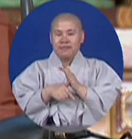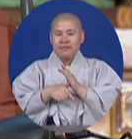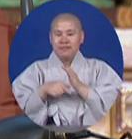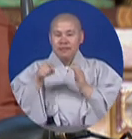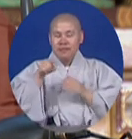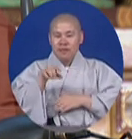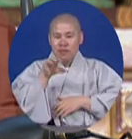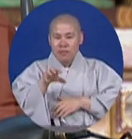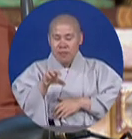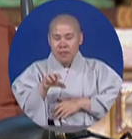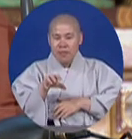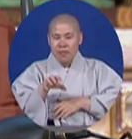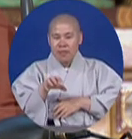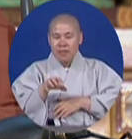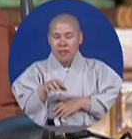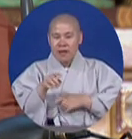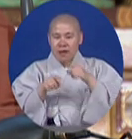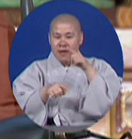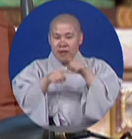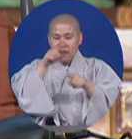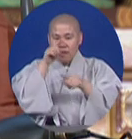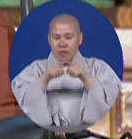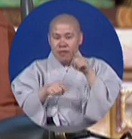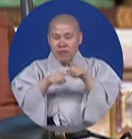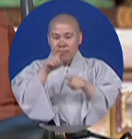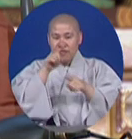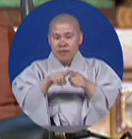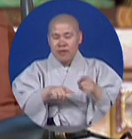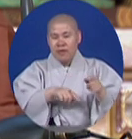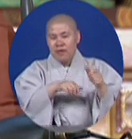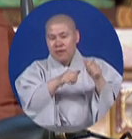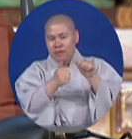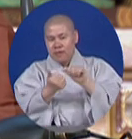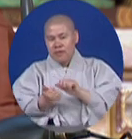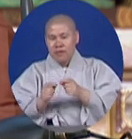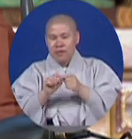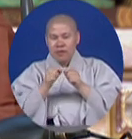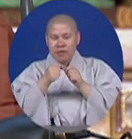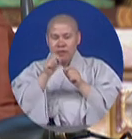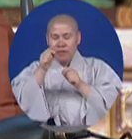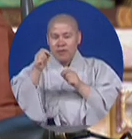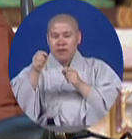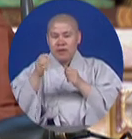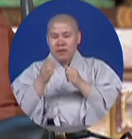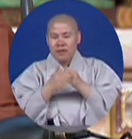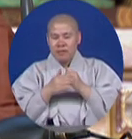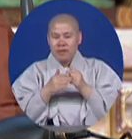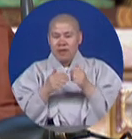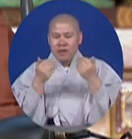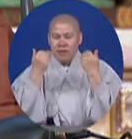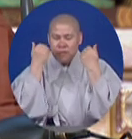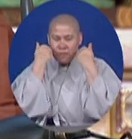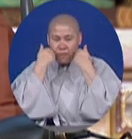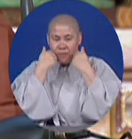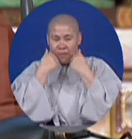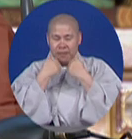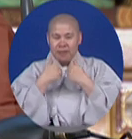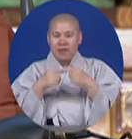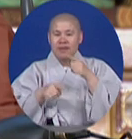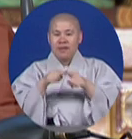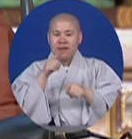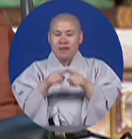거기에 이 나무가 죽은 지 오래된 빼 마른